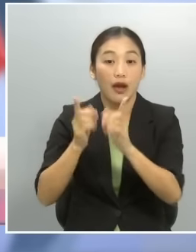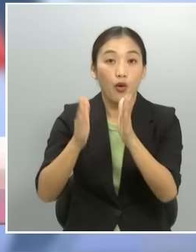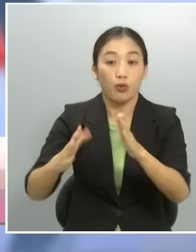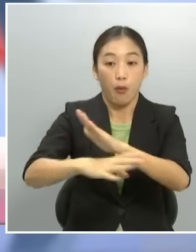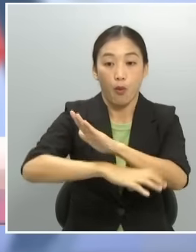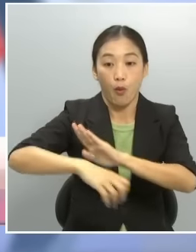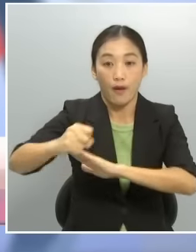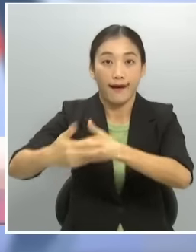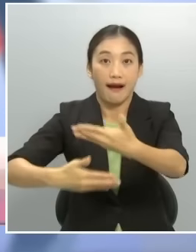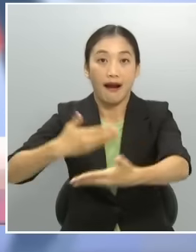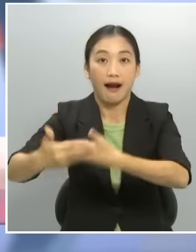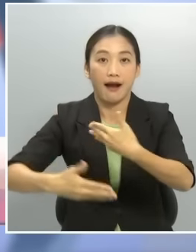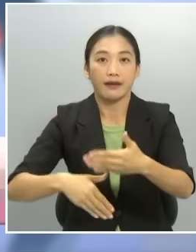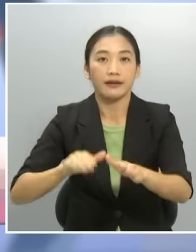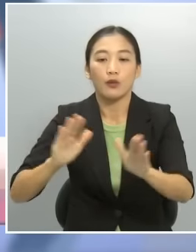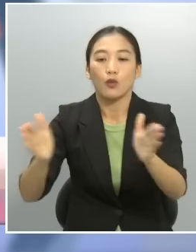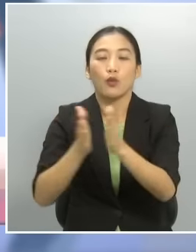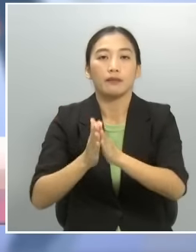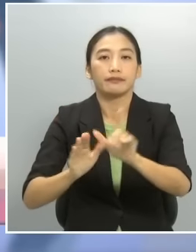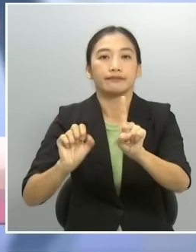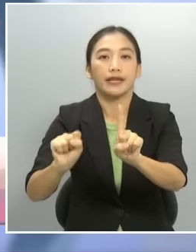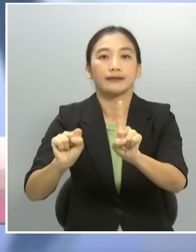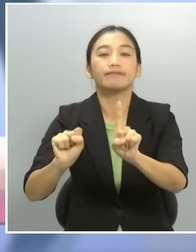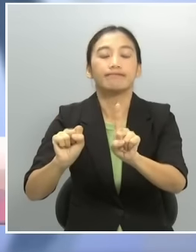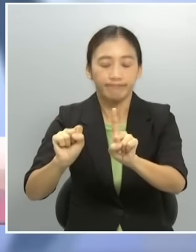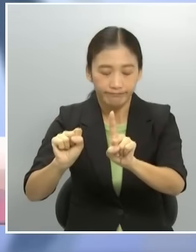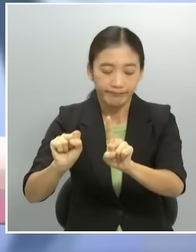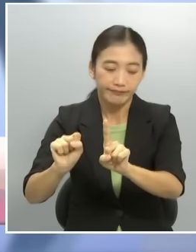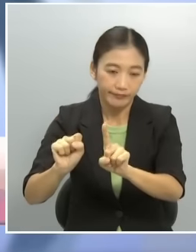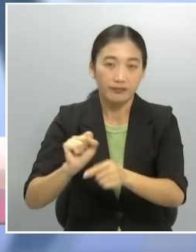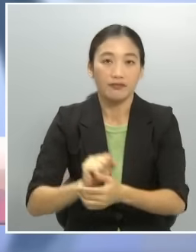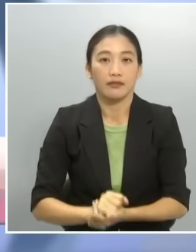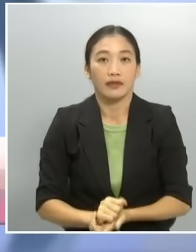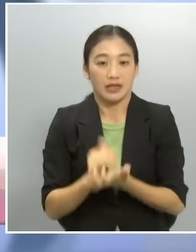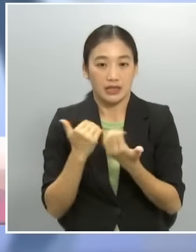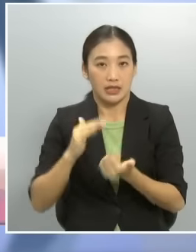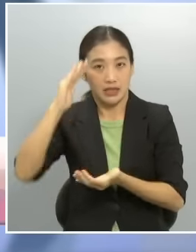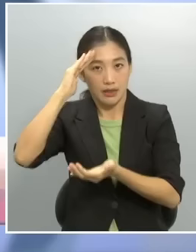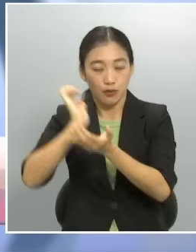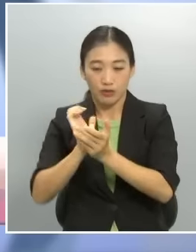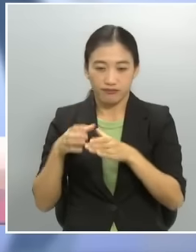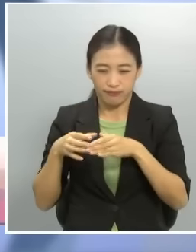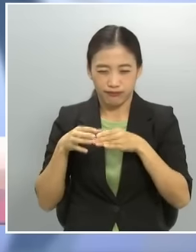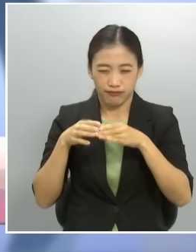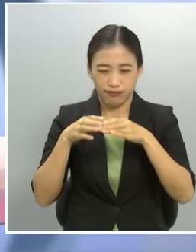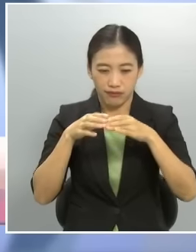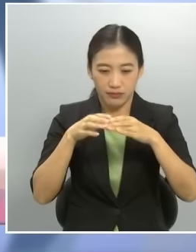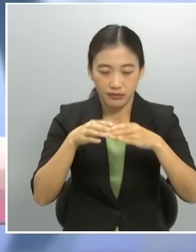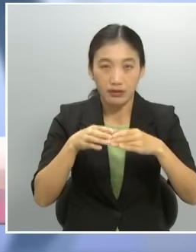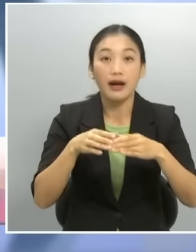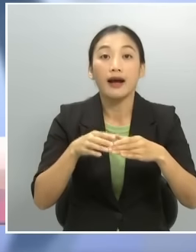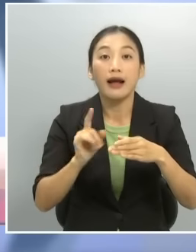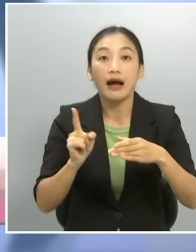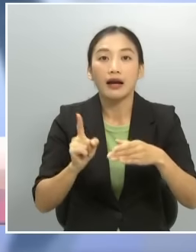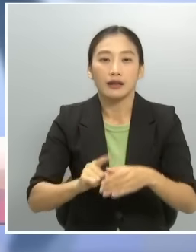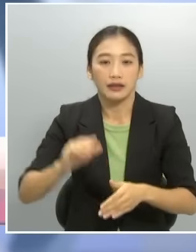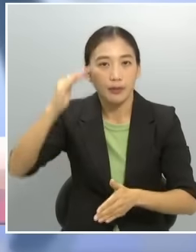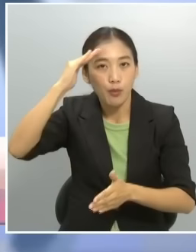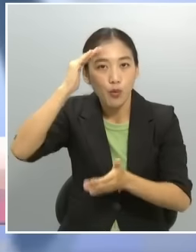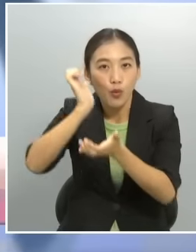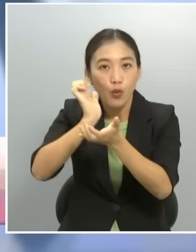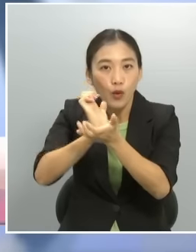ที่เราล็อกตรงนั้นก็คือเป็นพื้นที่ที่คิดว่าปลอดภัยและในการจับกุมได้ดีที่สุดก็คือหน้าสำนักงานตำรวจแห่งชาติ